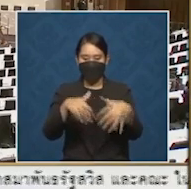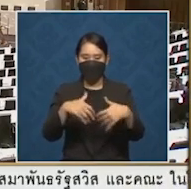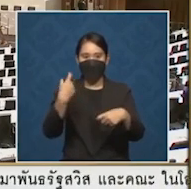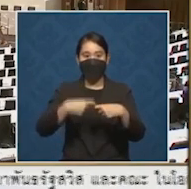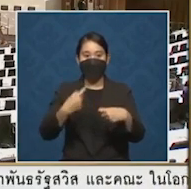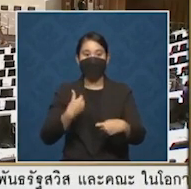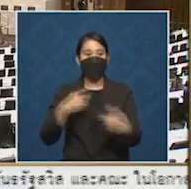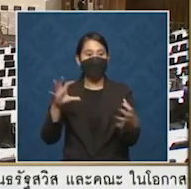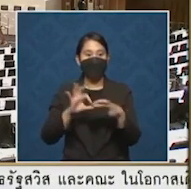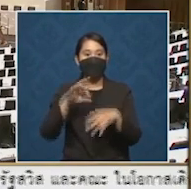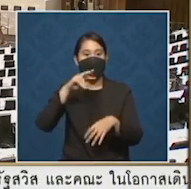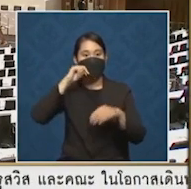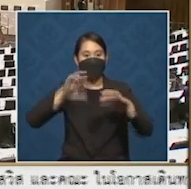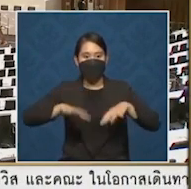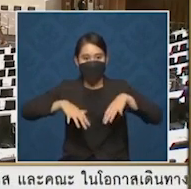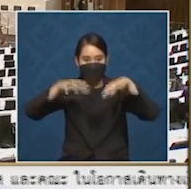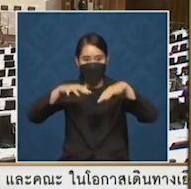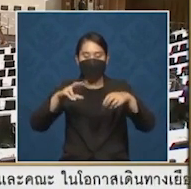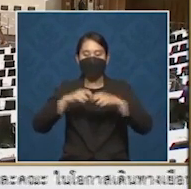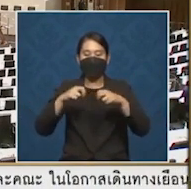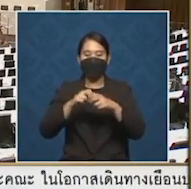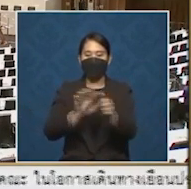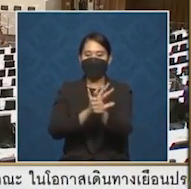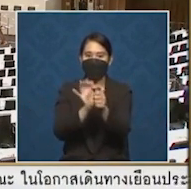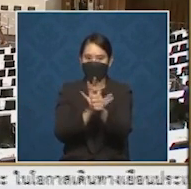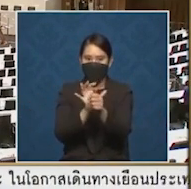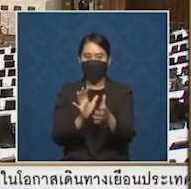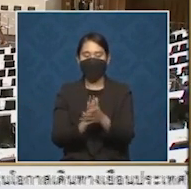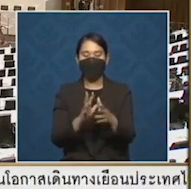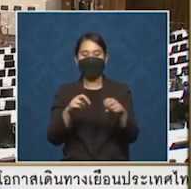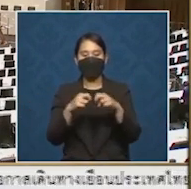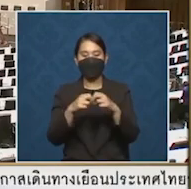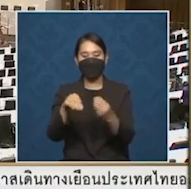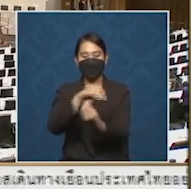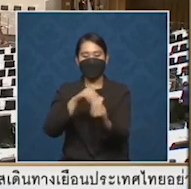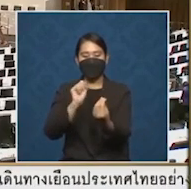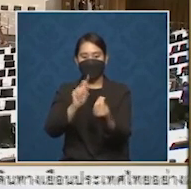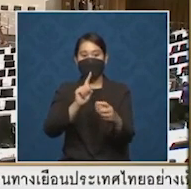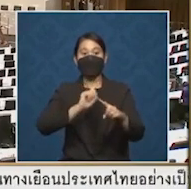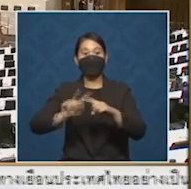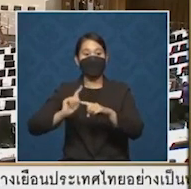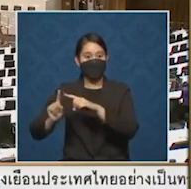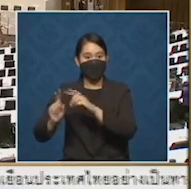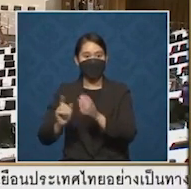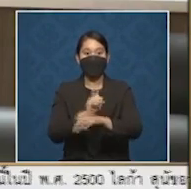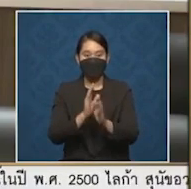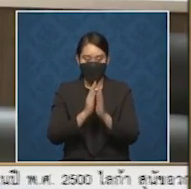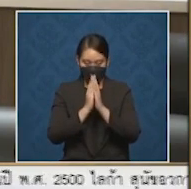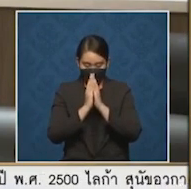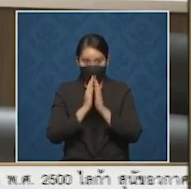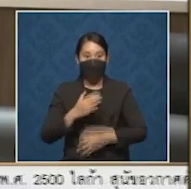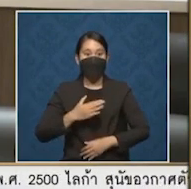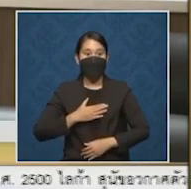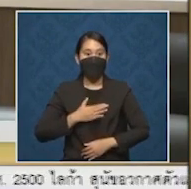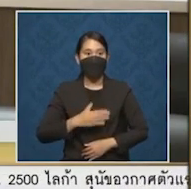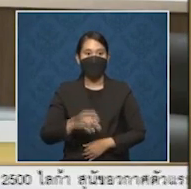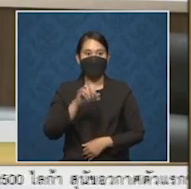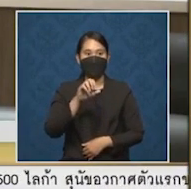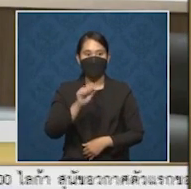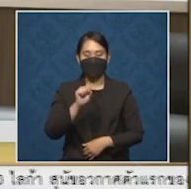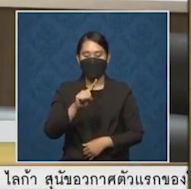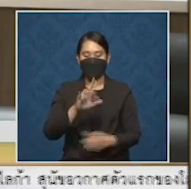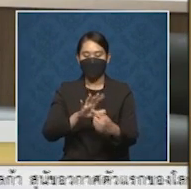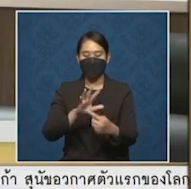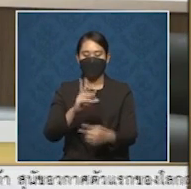ผู้มีบารมีในพรรคแล้วก็นอกพรรคที่แข่งกันไปบอกว่ารัฐบาลตอนนี้เนี่ยกำลังสั่นคลอนงานสภาก็ไม่ใส่ใจนะคะเขาบอกว่าถ้าเกิด